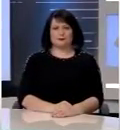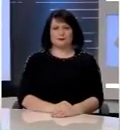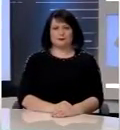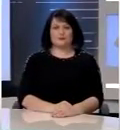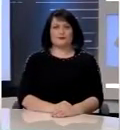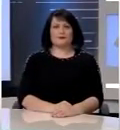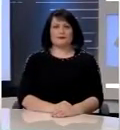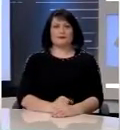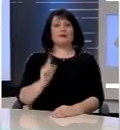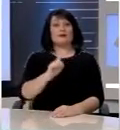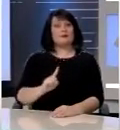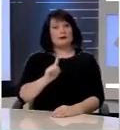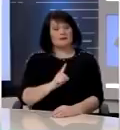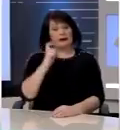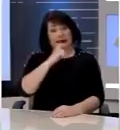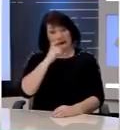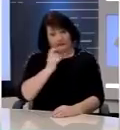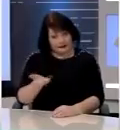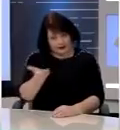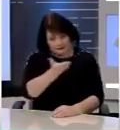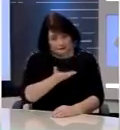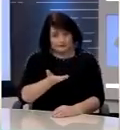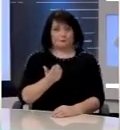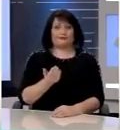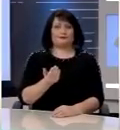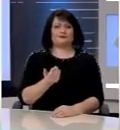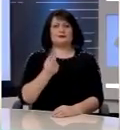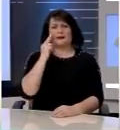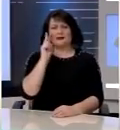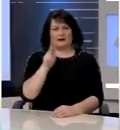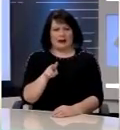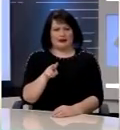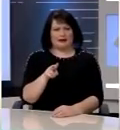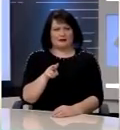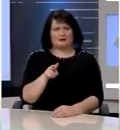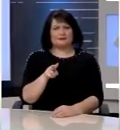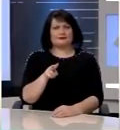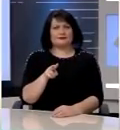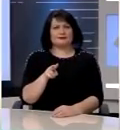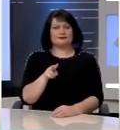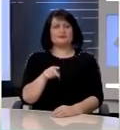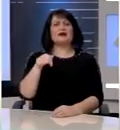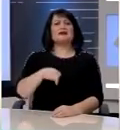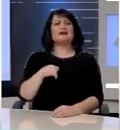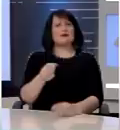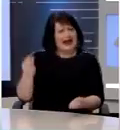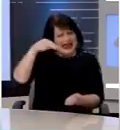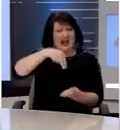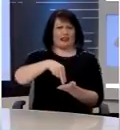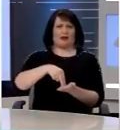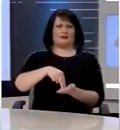κύριοι βουλευτές, κύριε Μητσοτάκη, κυρία Γεννηματά, όπως βλέπετε, σήμερα βρίσκομαι εδώ.